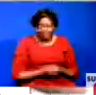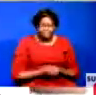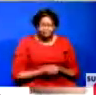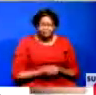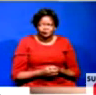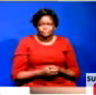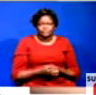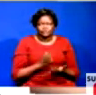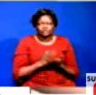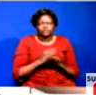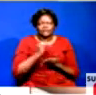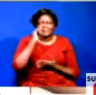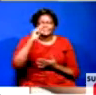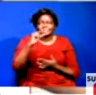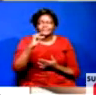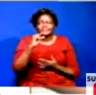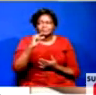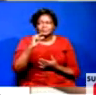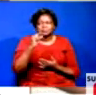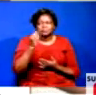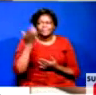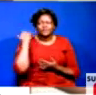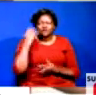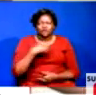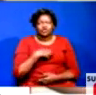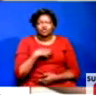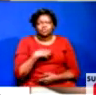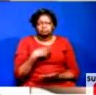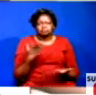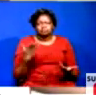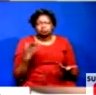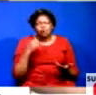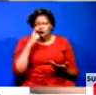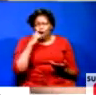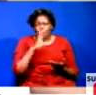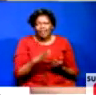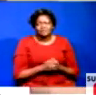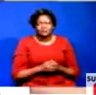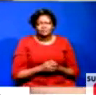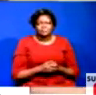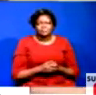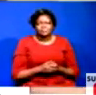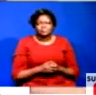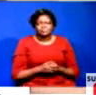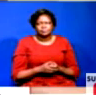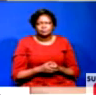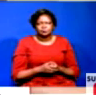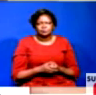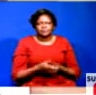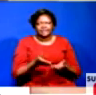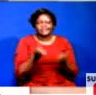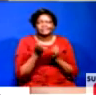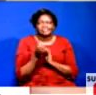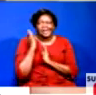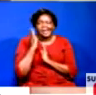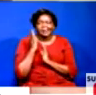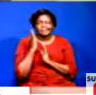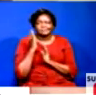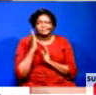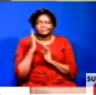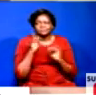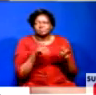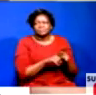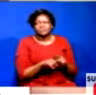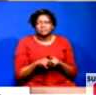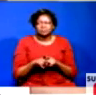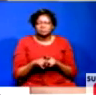inspekta jenerali alistaafu, hako shambani kwake, hako nyumbani kwake, anahitaji security kama yule ambaye